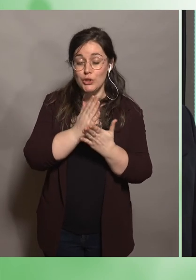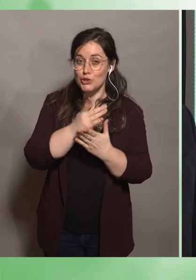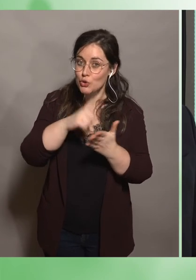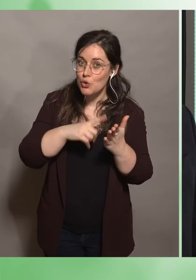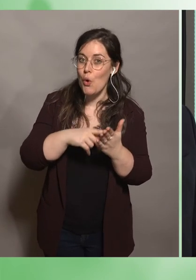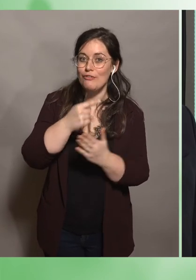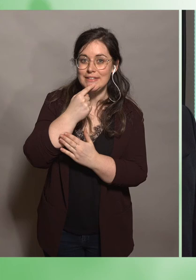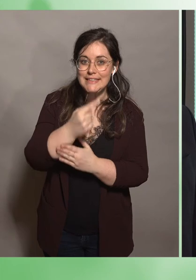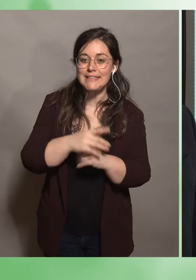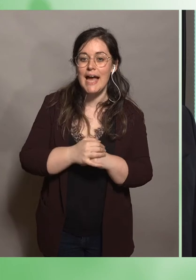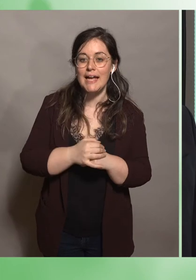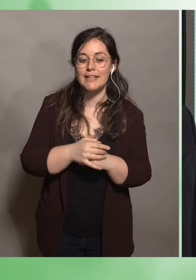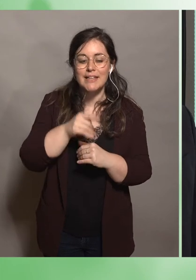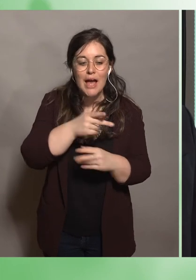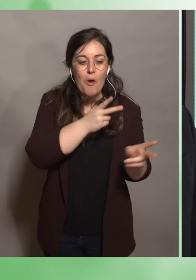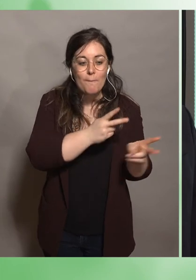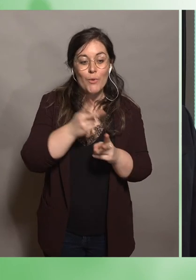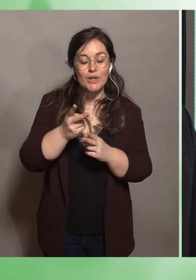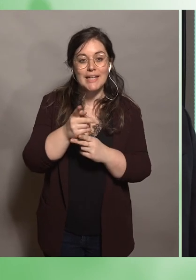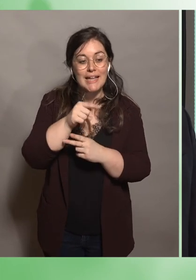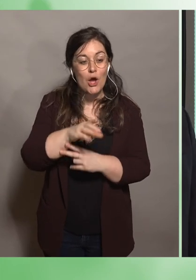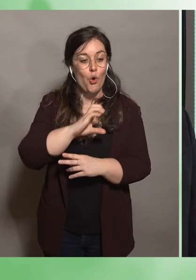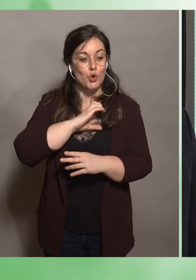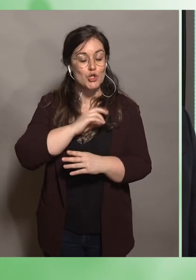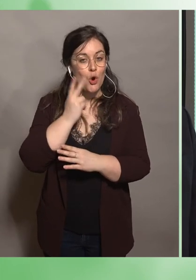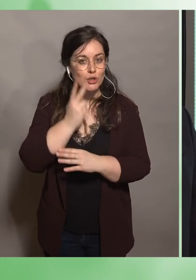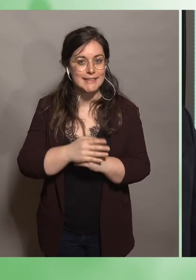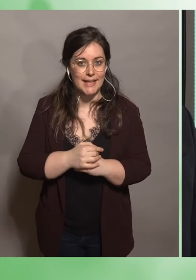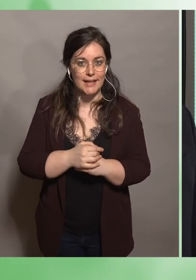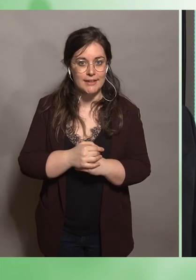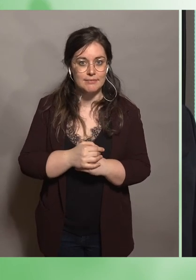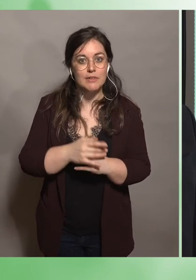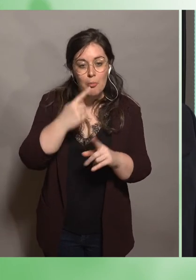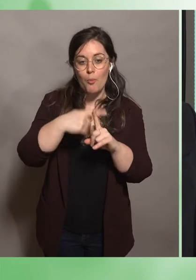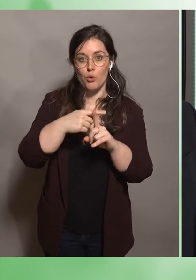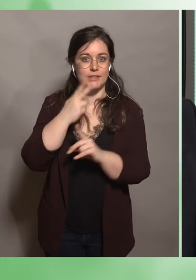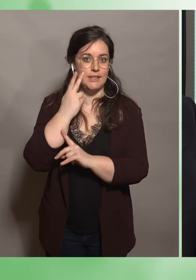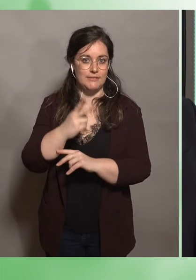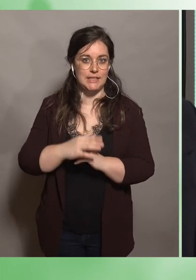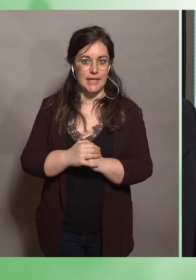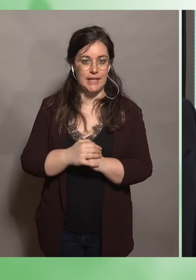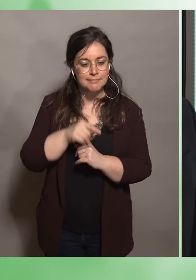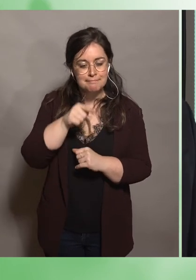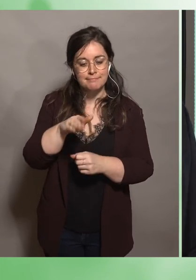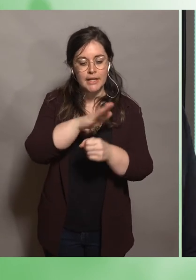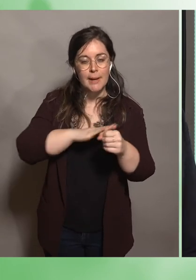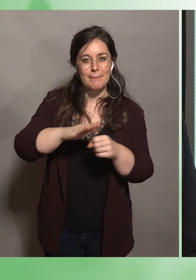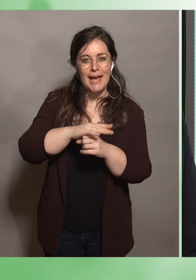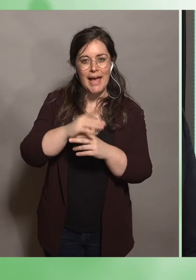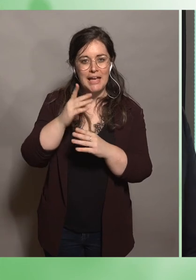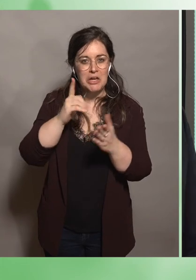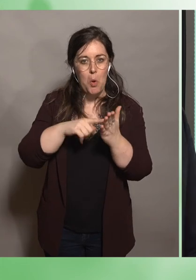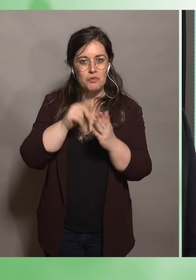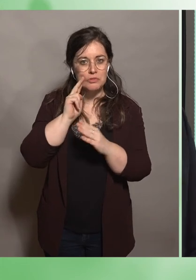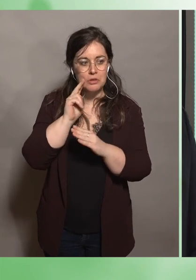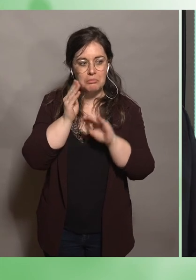oft genannt worden, diese Möglichkeiten auch als Chance zu sehen und das als positiv zu sehen. Und diesen Bereich, den man oft